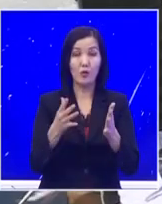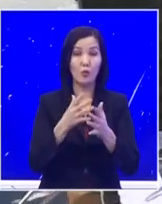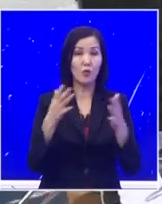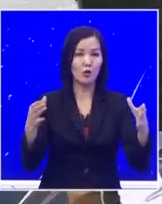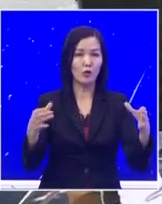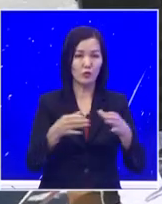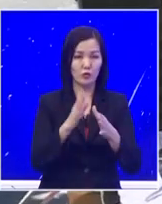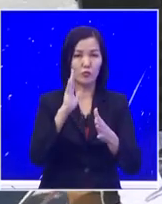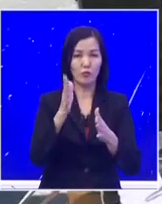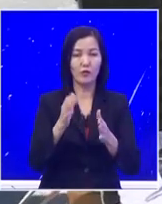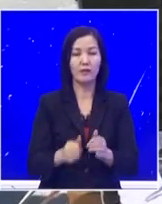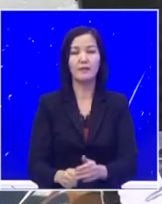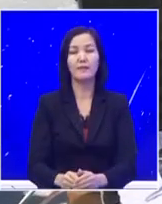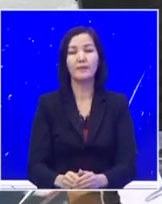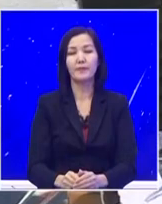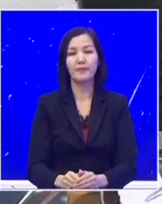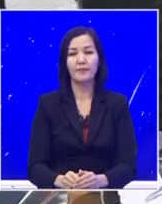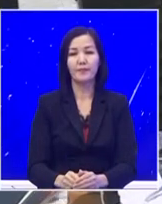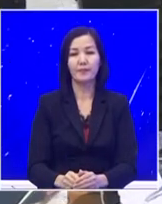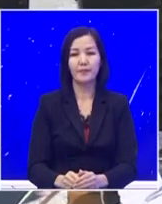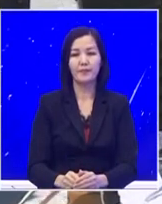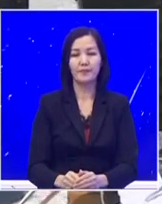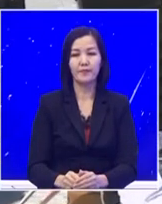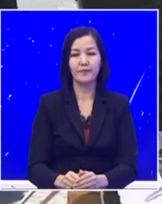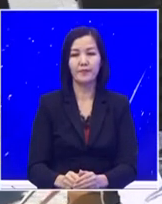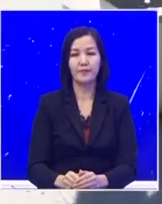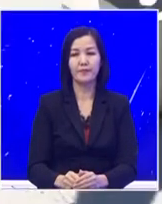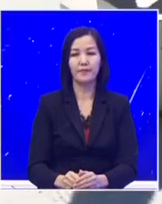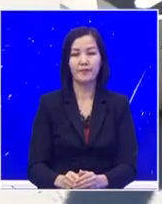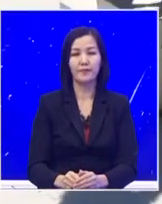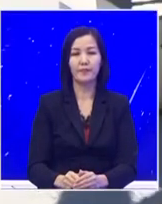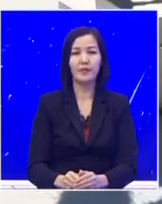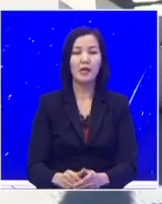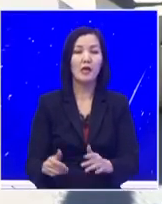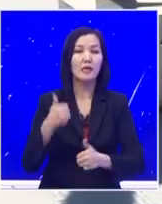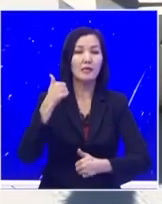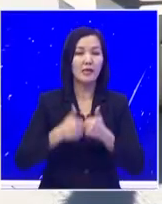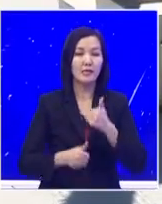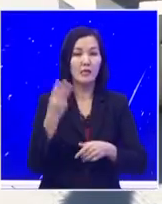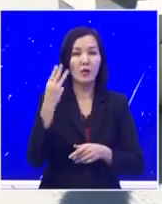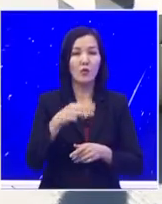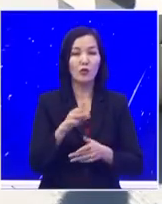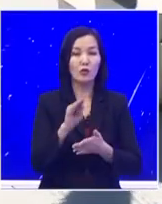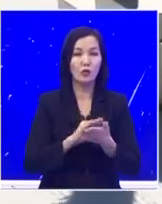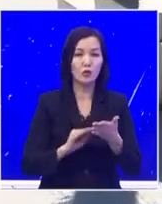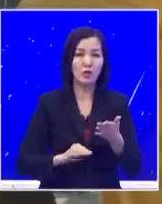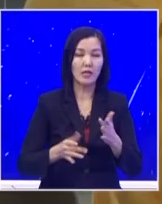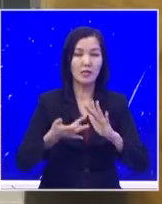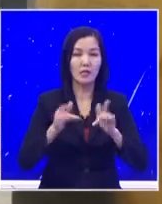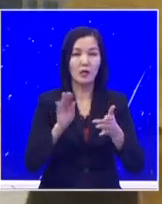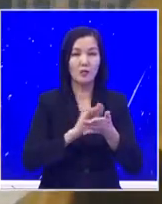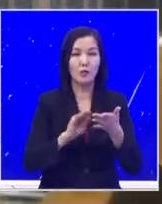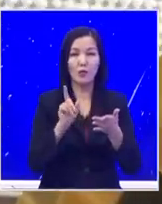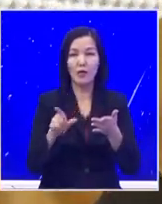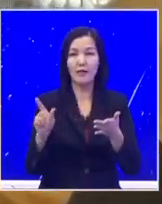бір бұқаралық спорттың бір түріне айналады деген үмітіміз бар. Аталған сайысқа 30-ға жуық тілші мен блогер қатысты.